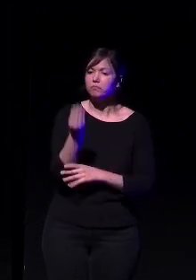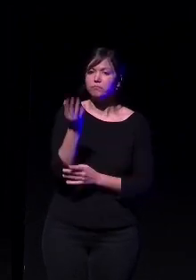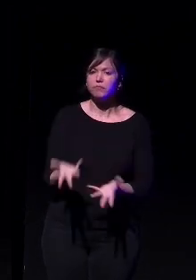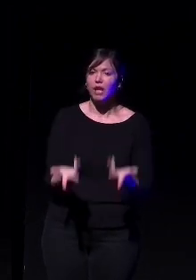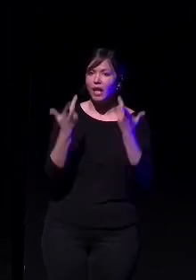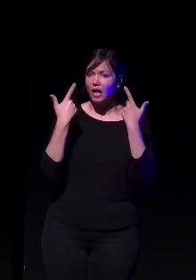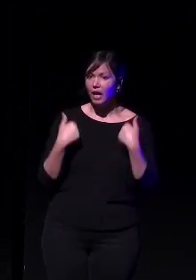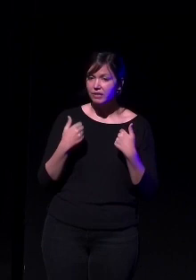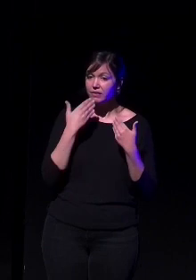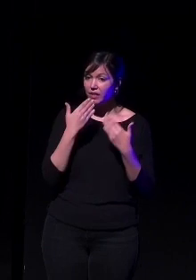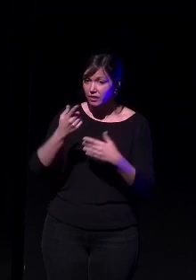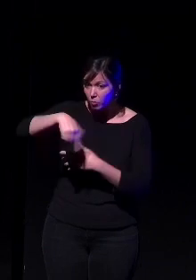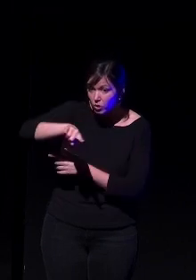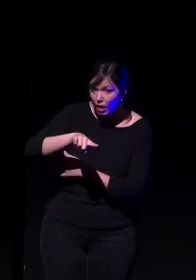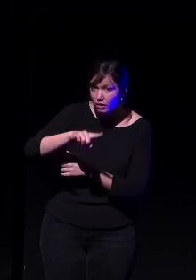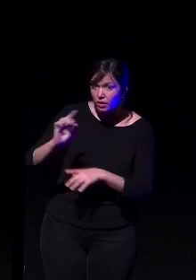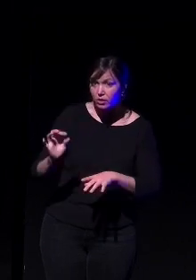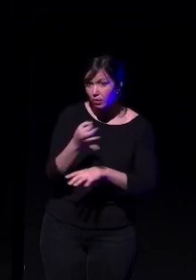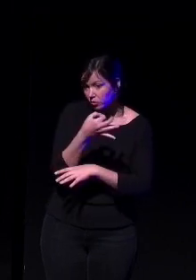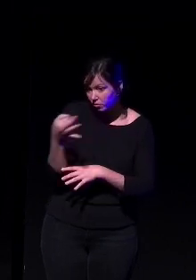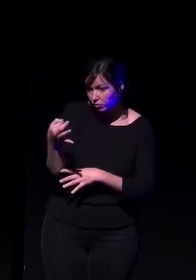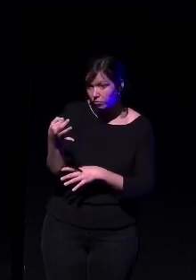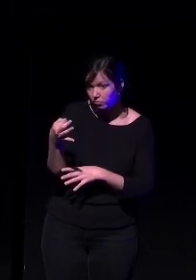talent ens ha contribuït a aquesta excel·lència.